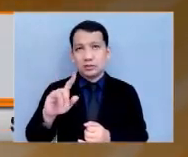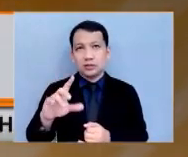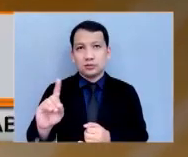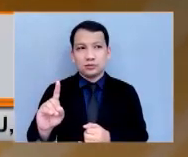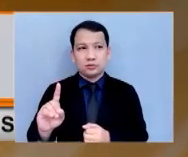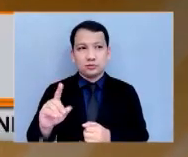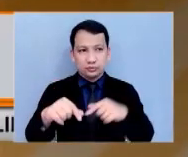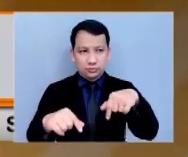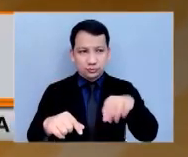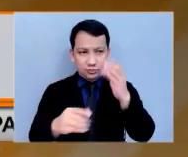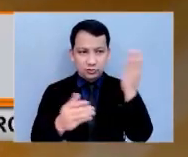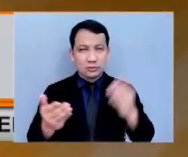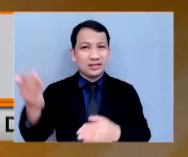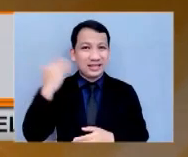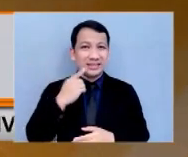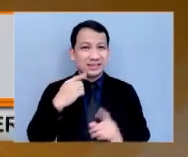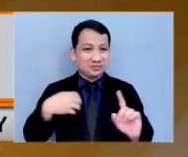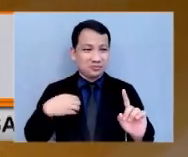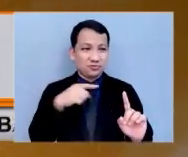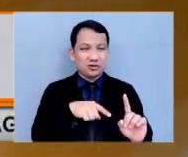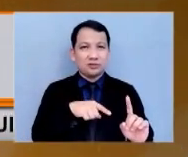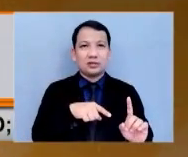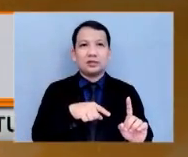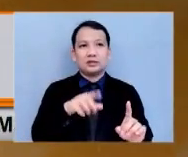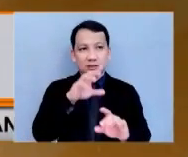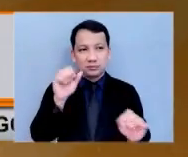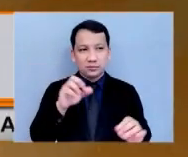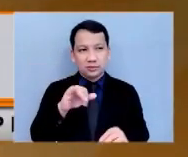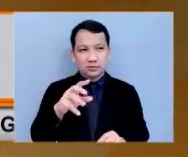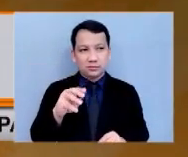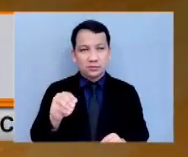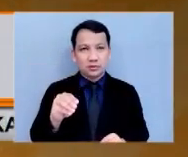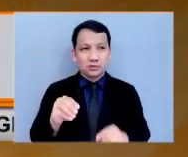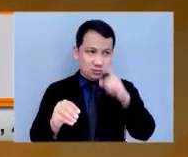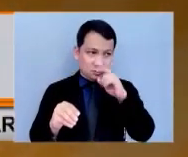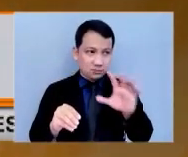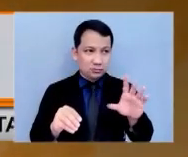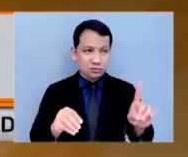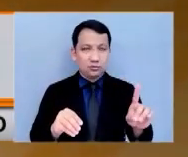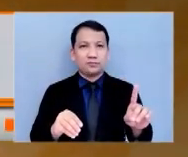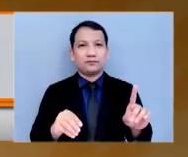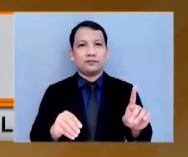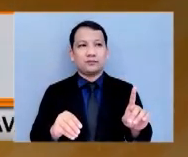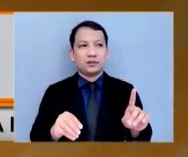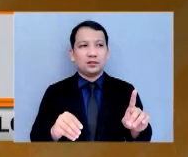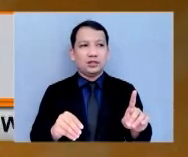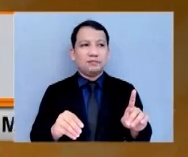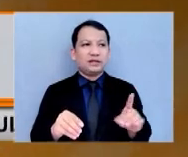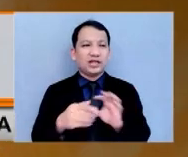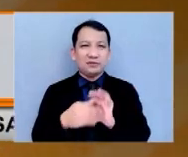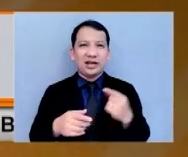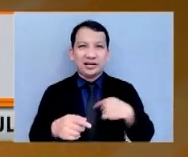suspect, dati palang pulis. Kinilala ang suspect na si Ramiro Estacio, 51 anyos. Nakuha mula sa kanya ang ilang sachet ng